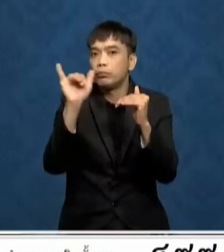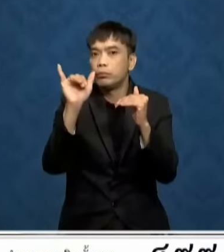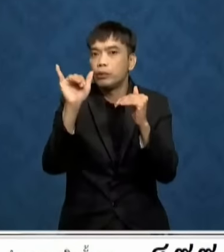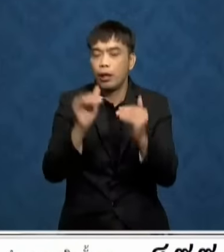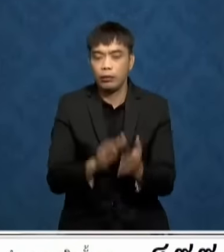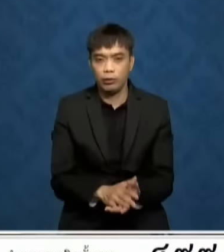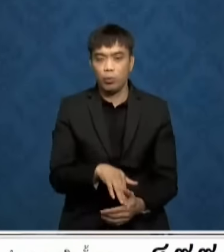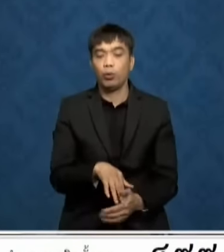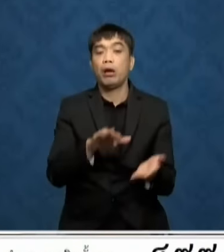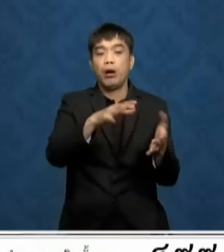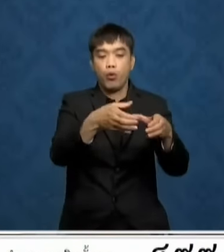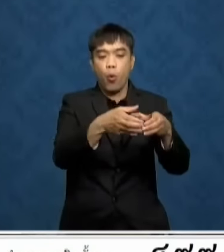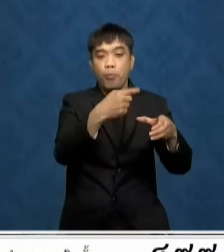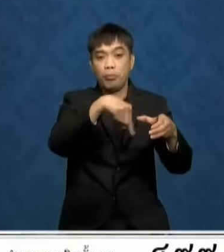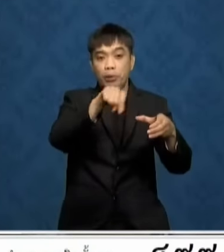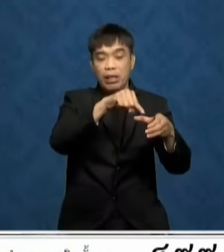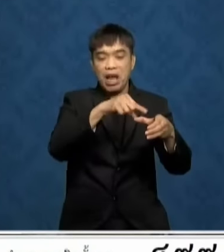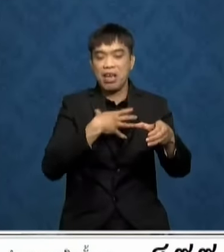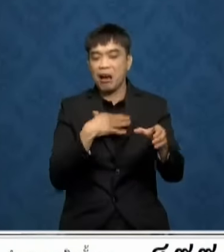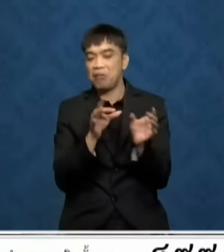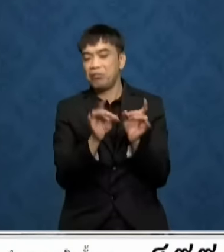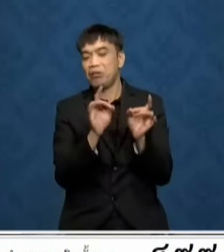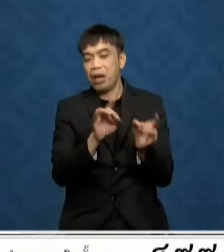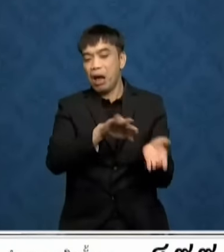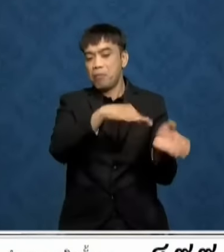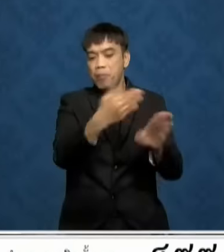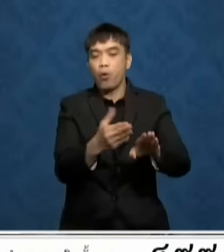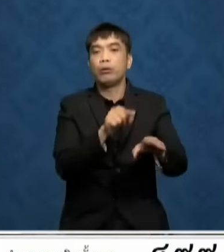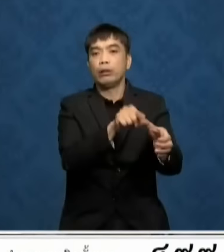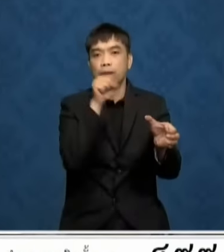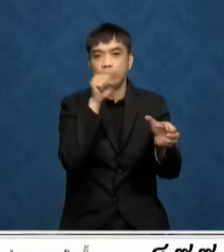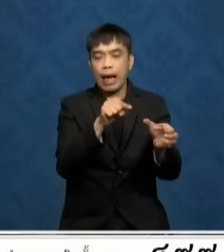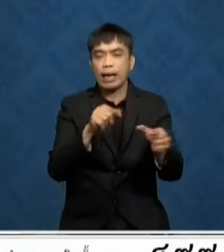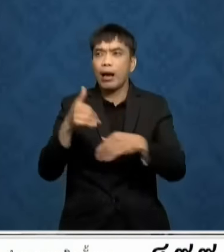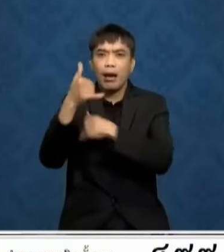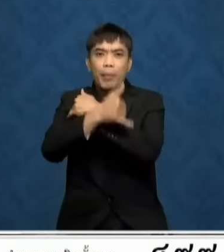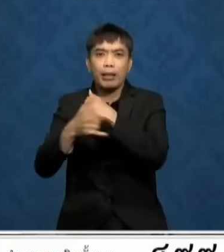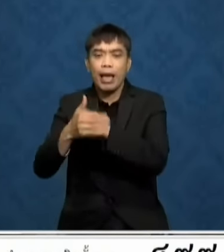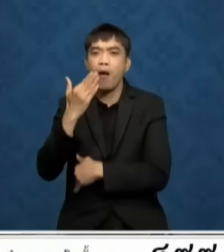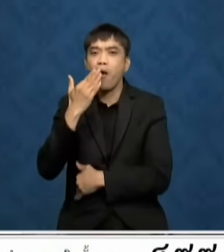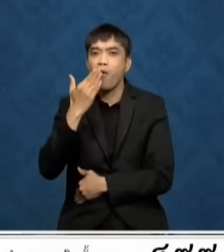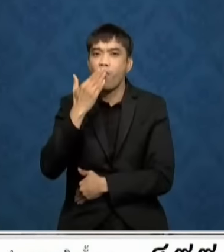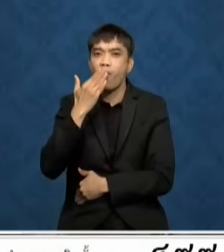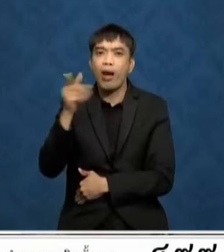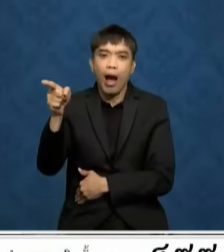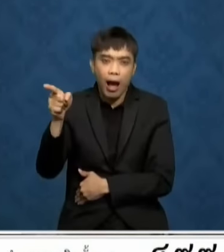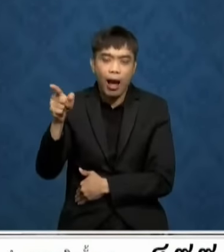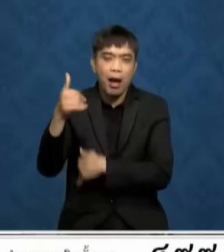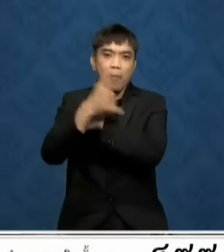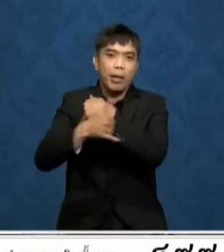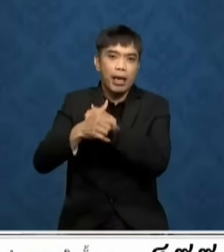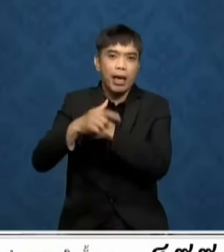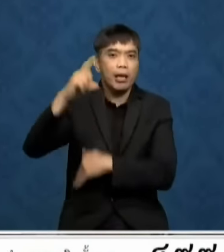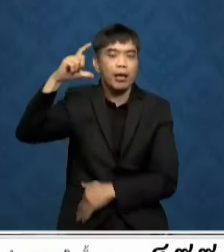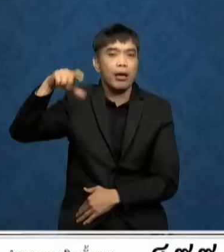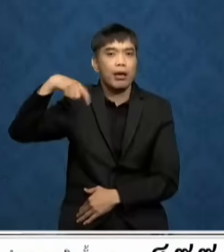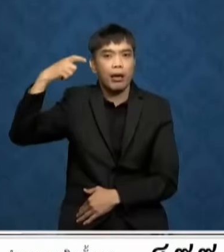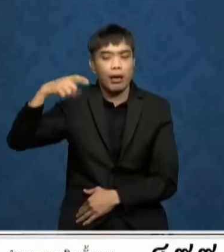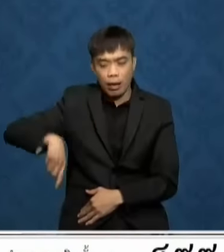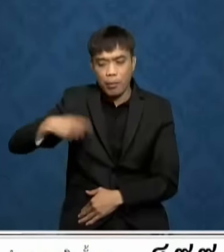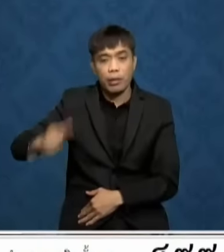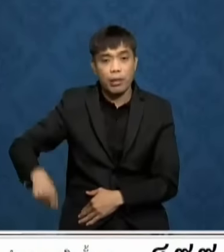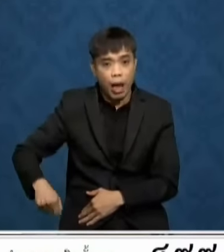การเมืองเพื่อที่ทำลายฝั่งตรงข้ามเนี่ยก็จะเหลืออยู่แค่ประเทศแถบแอฟริกาแล้วก็เอเชียในบางประเทศไม่ว่าจะเป็นกัมพูชาฮ่องก